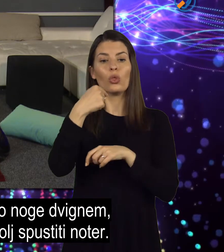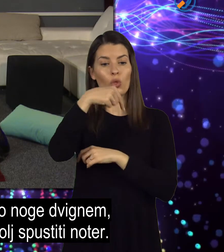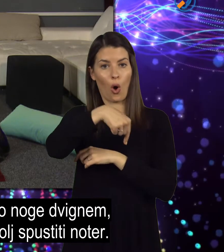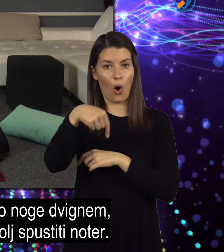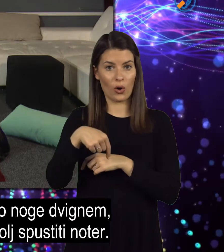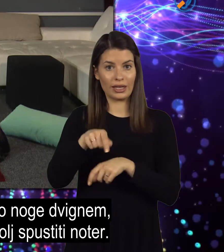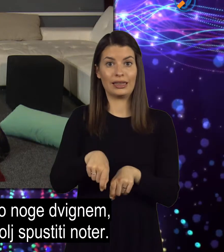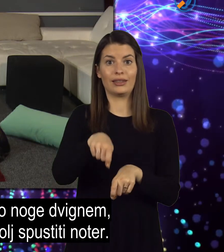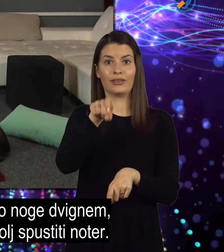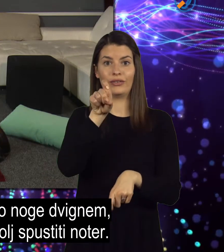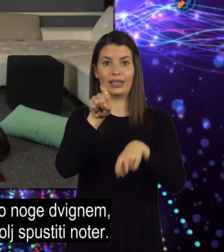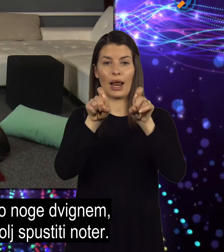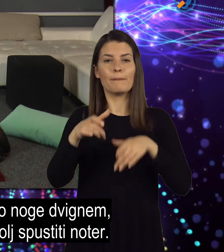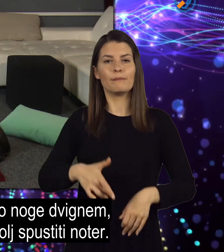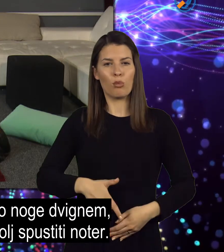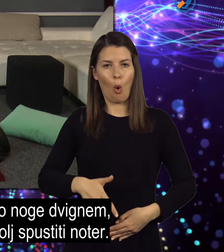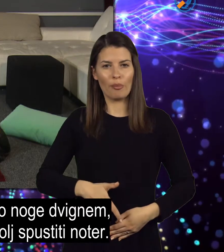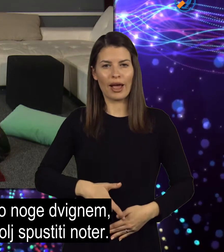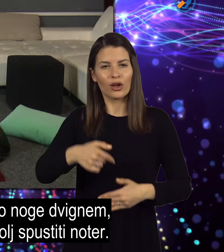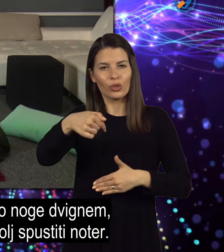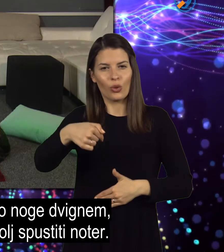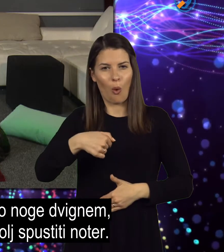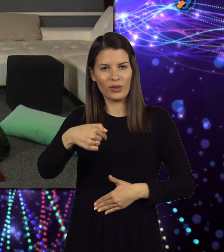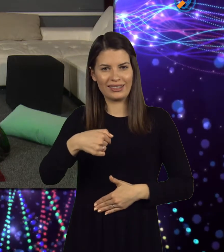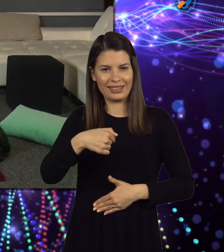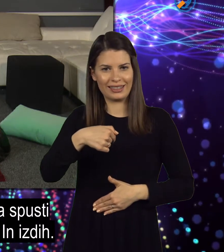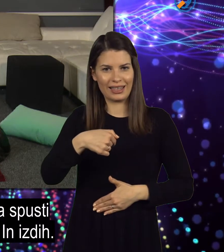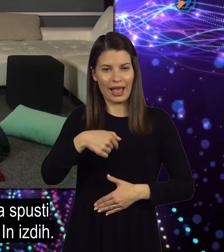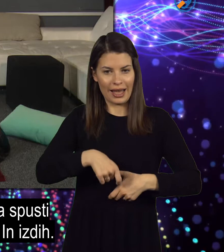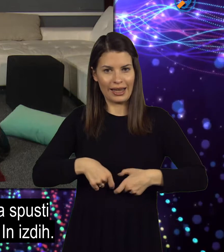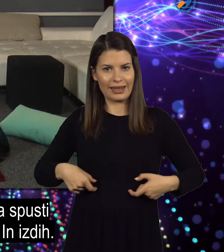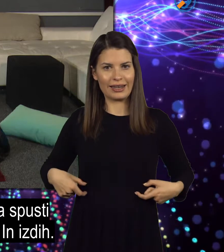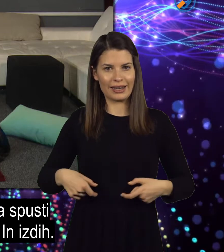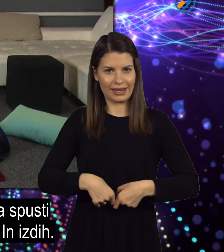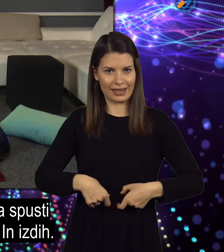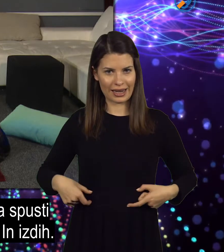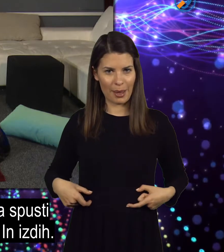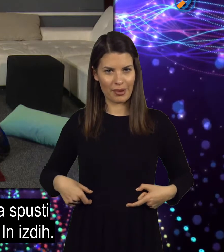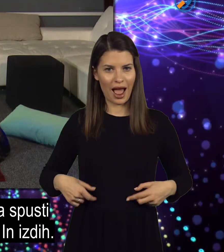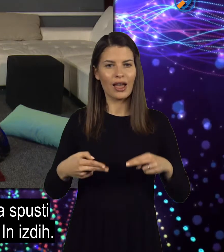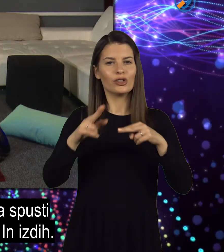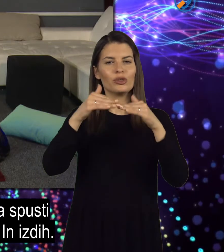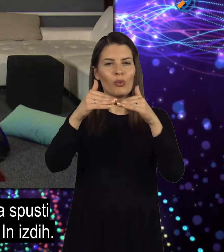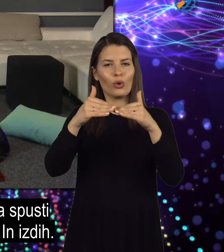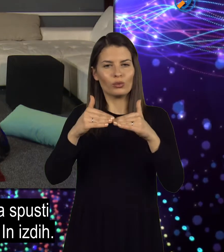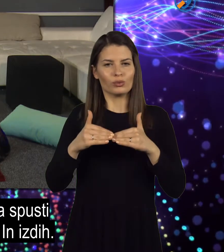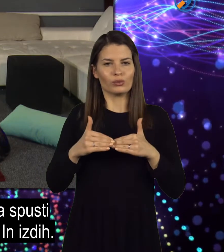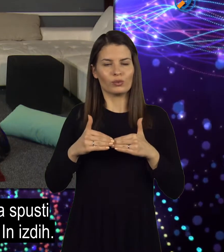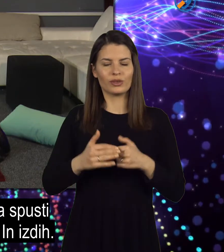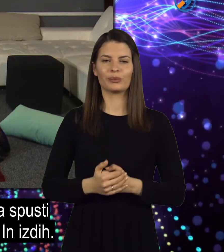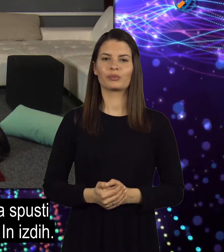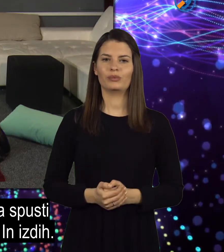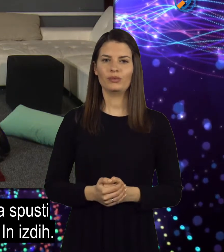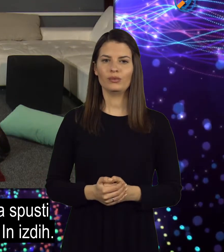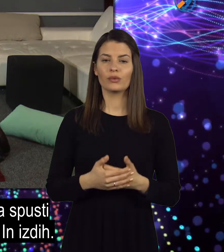dvignem, probam popek čim bolj spustiti noter. Oziroma rebra spustim čim bolj